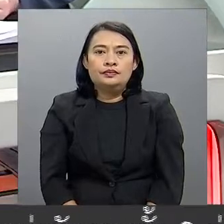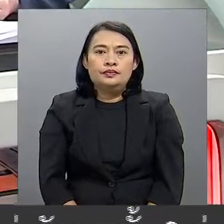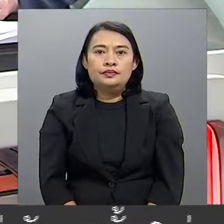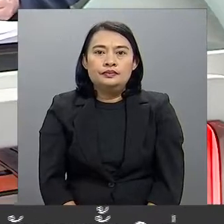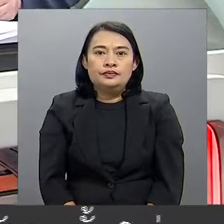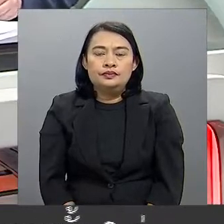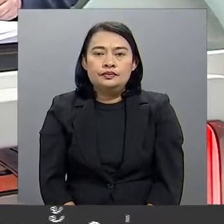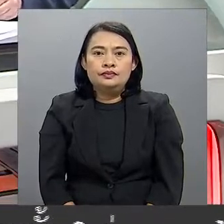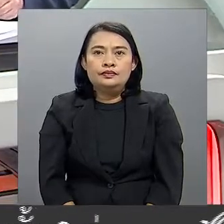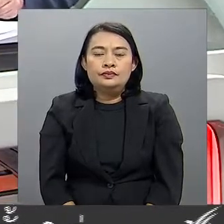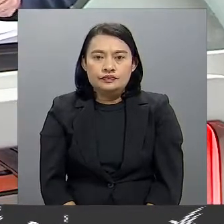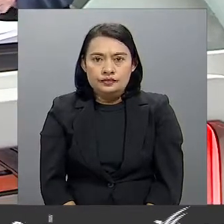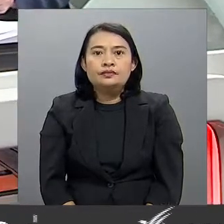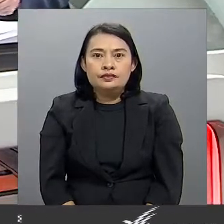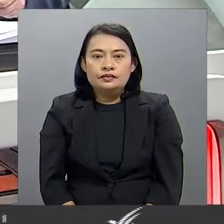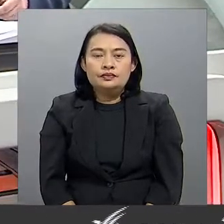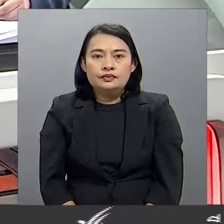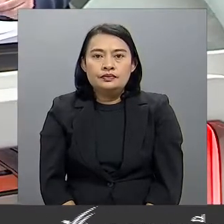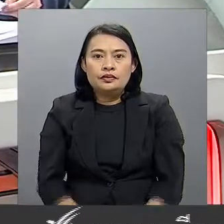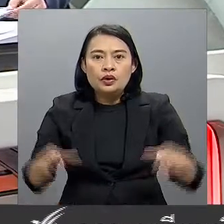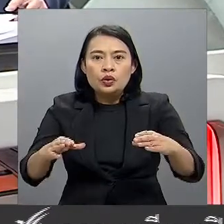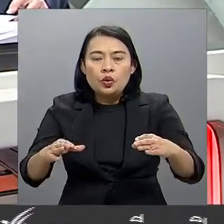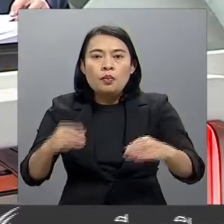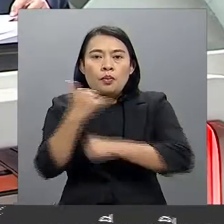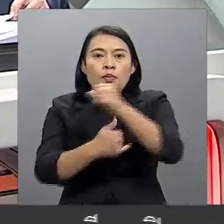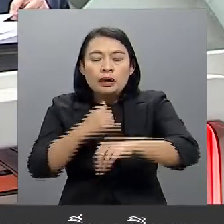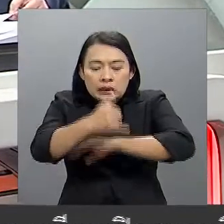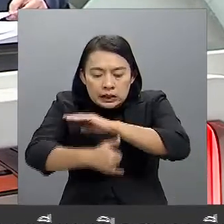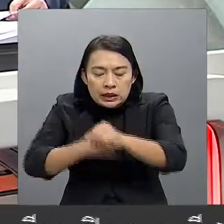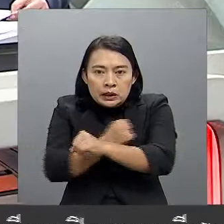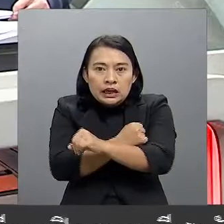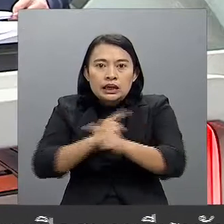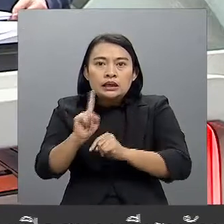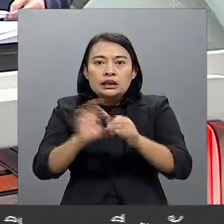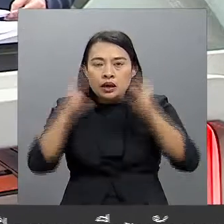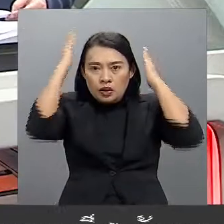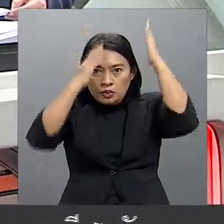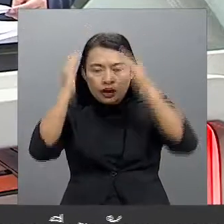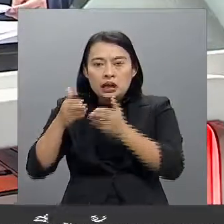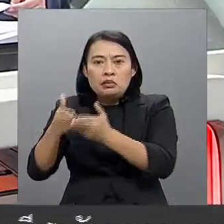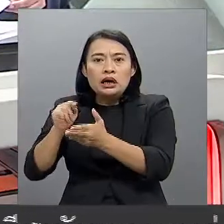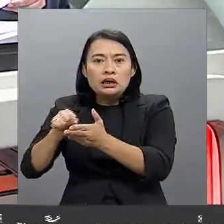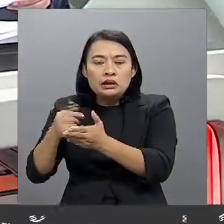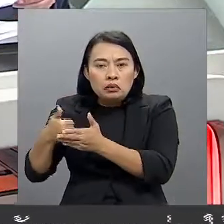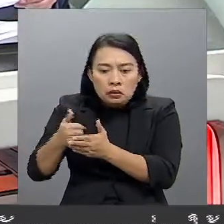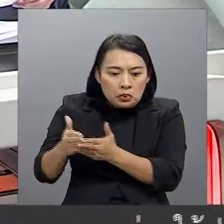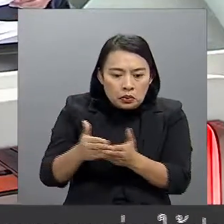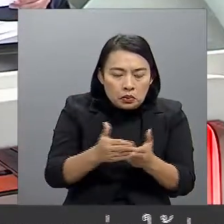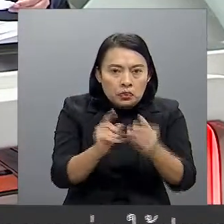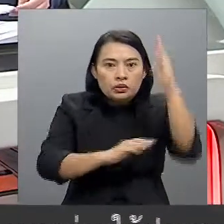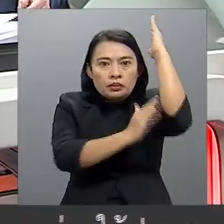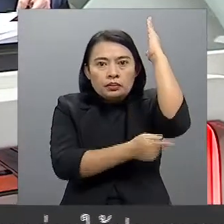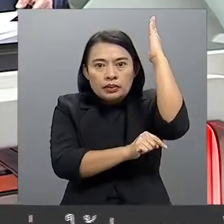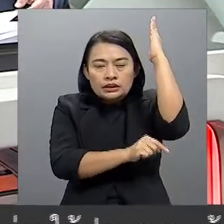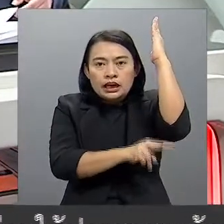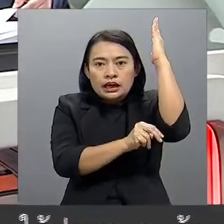คือเรื่องการลักลอบนำแรงงานข้ามชาติมาจากประเทศมาเลเซียที่มากับเรือข้ามฟากตามแม่น้ำสุไหงโกลกจังหวัดนราธิวาสเป็น